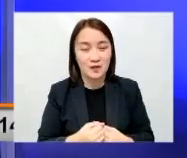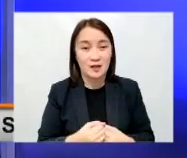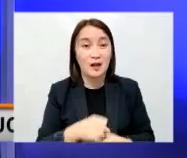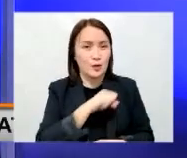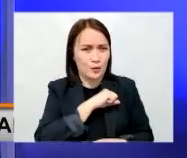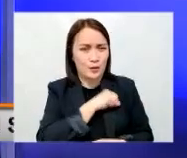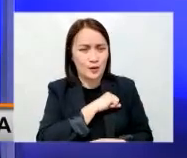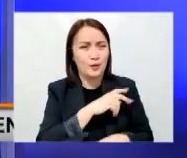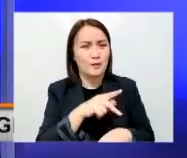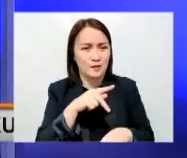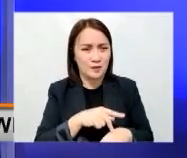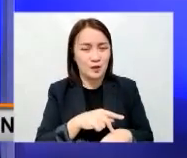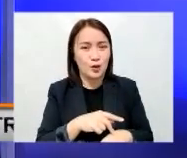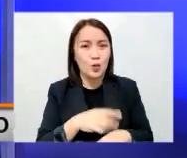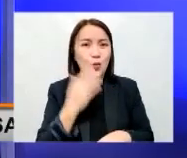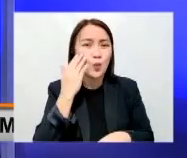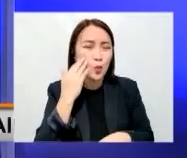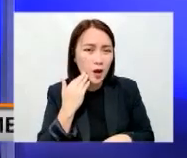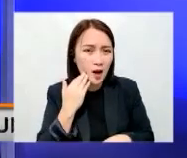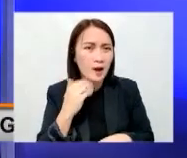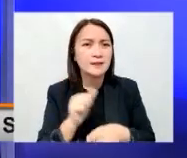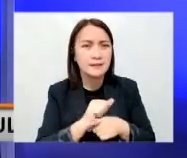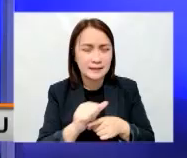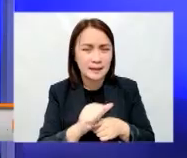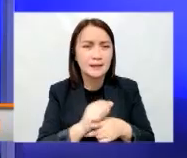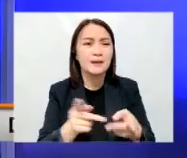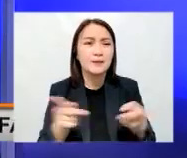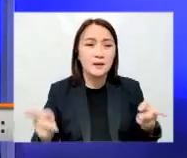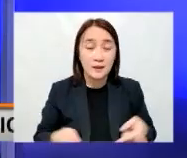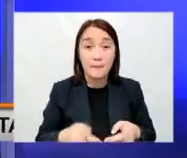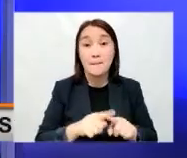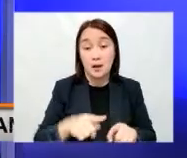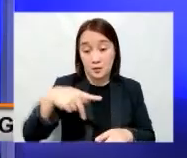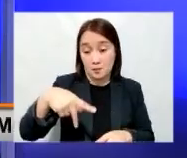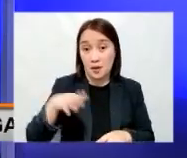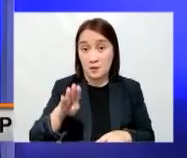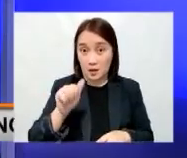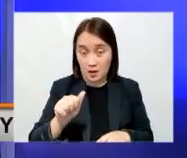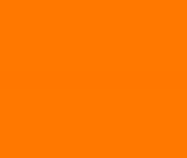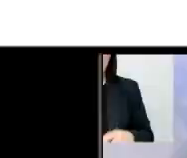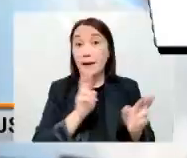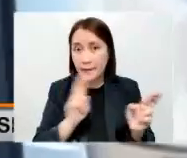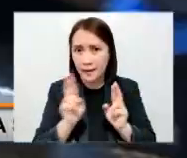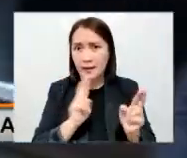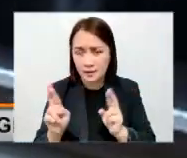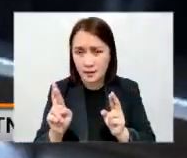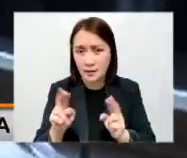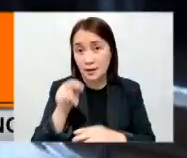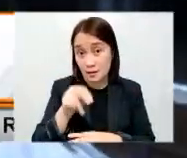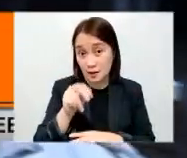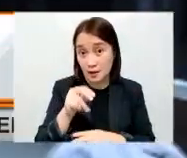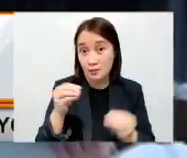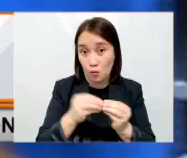ngayon sa training camp. Pero sabi naman ng PBA, ready sila magpahiram ng players kung kakailanganin. Ni-reassure ni Commissioner